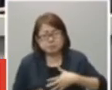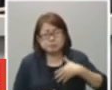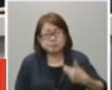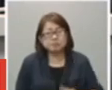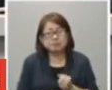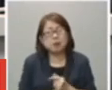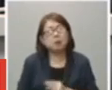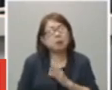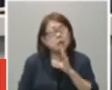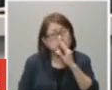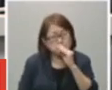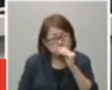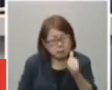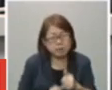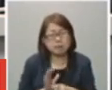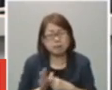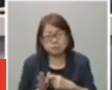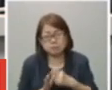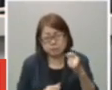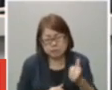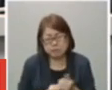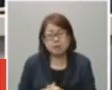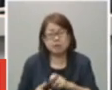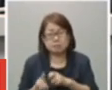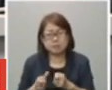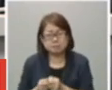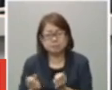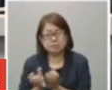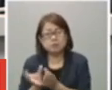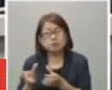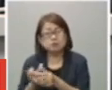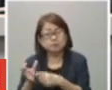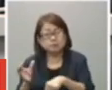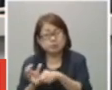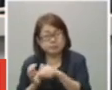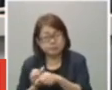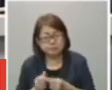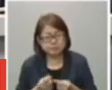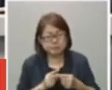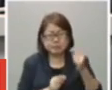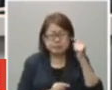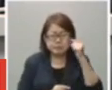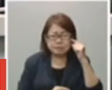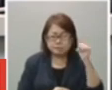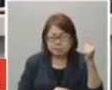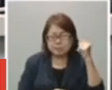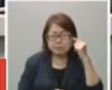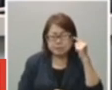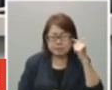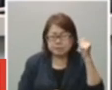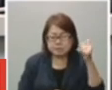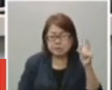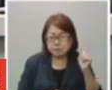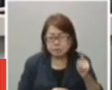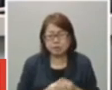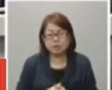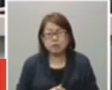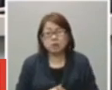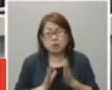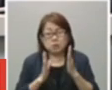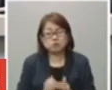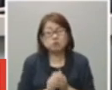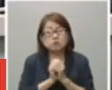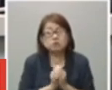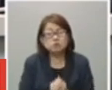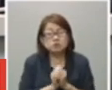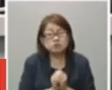ธุรกิจท่องเที่ยวเดือดร้อนมันก็กระทบกับพี่น้องส่วนหนึ่งแน่นอนแต่ท่านนึกดีๆนะครับว่านักท่องเที่ยวจี